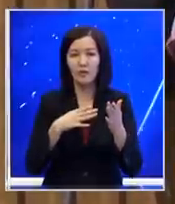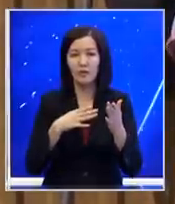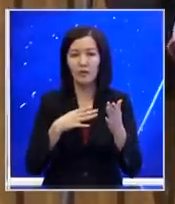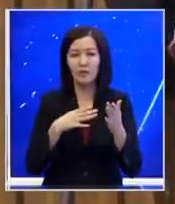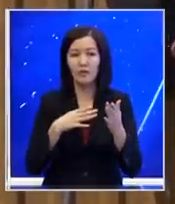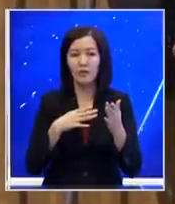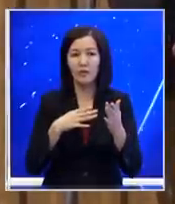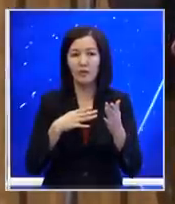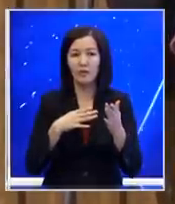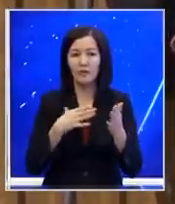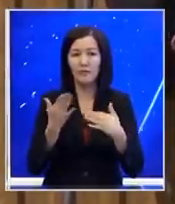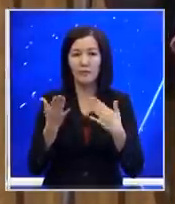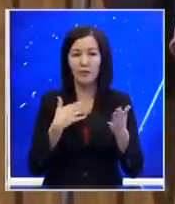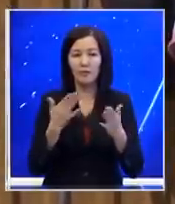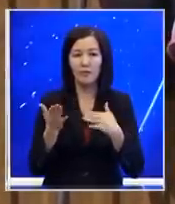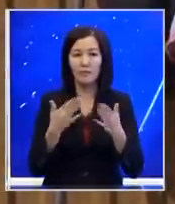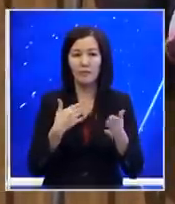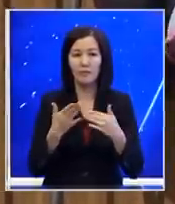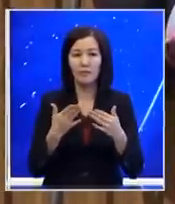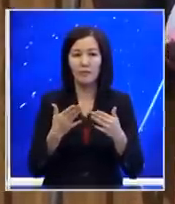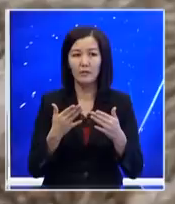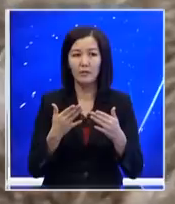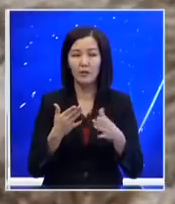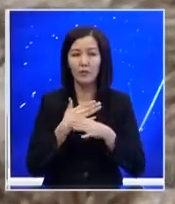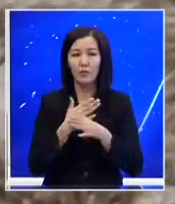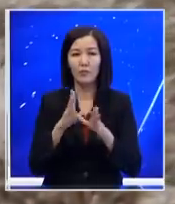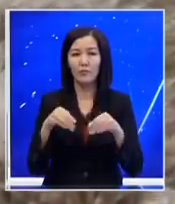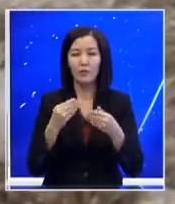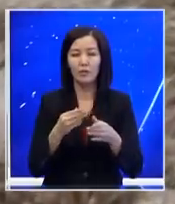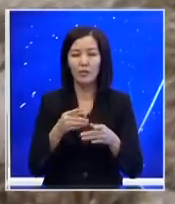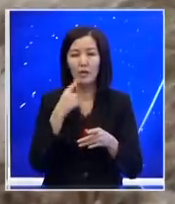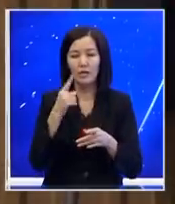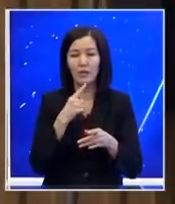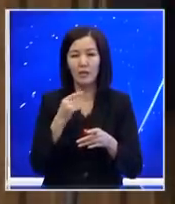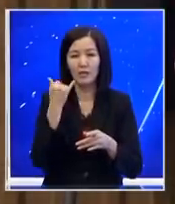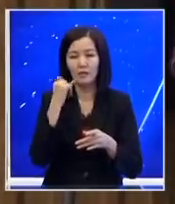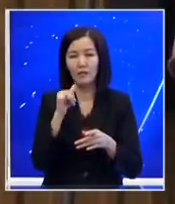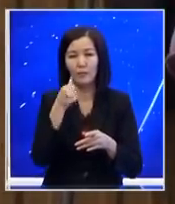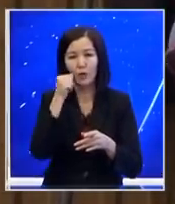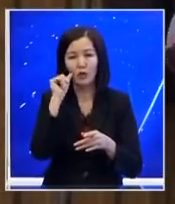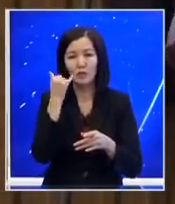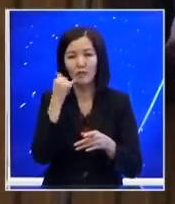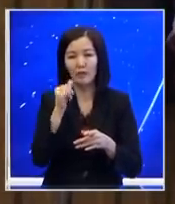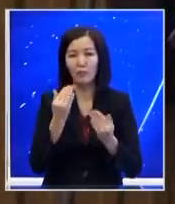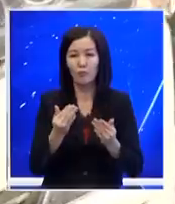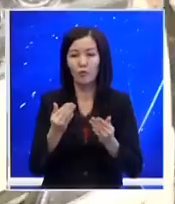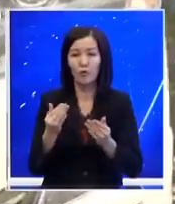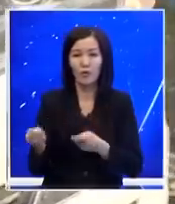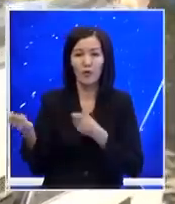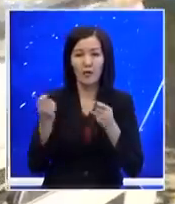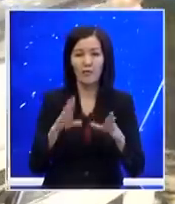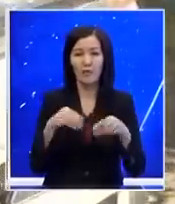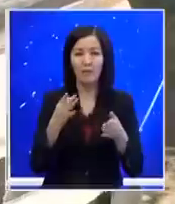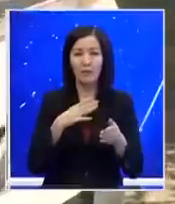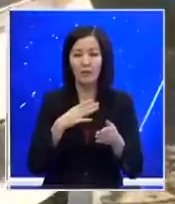сол аналар бір-бірімізге осында көмек болып жатыр деп айтқаннан кейін звандап, кеше звандадым, бүгін келді. Он